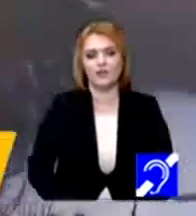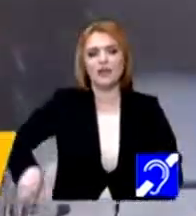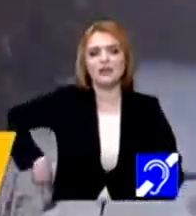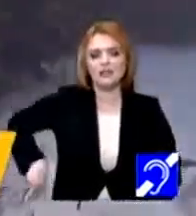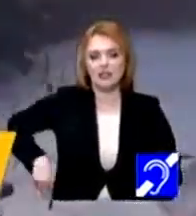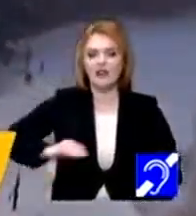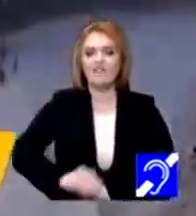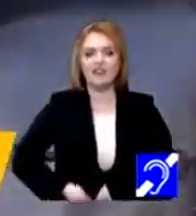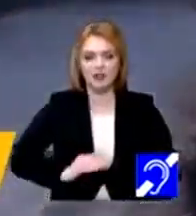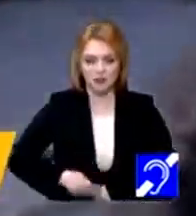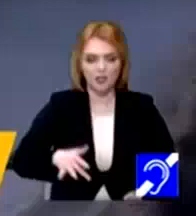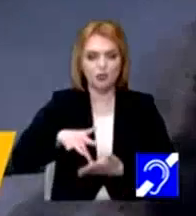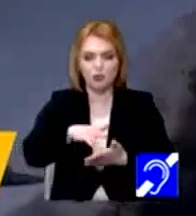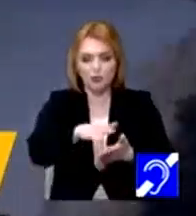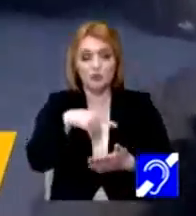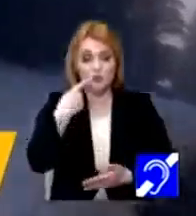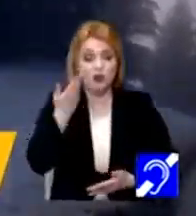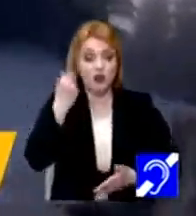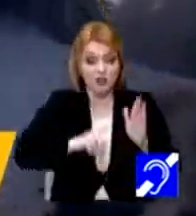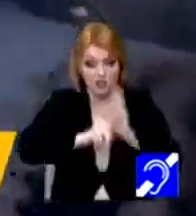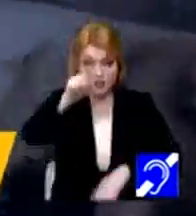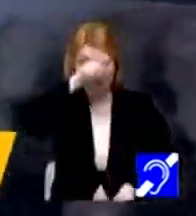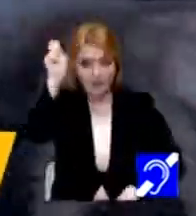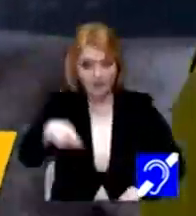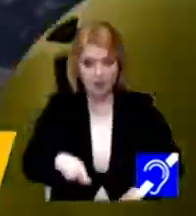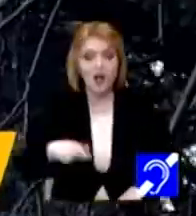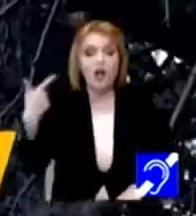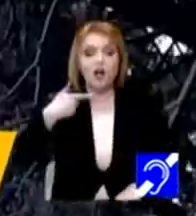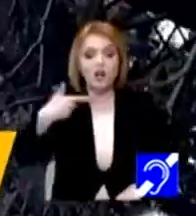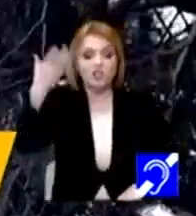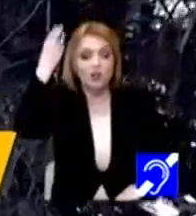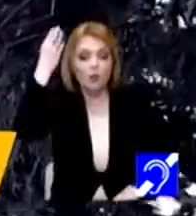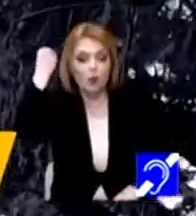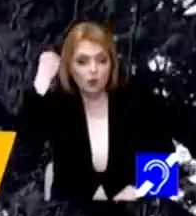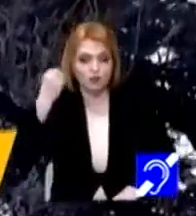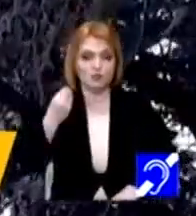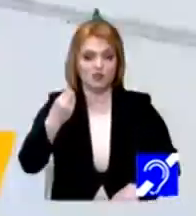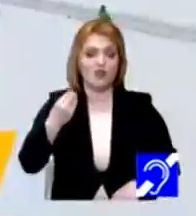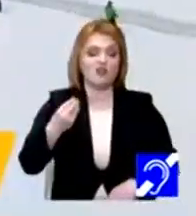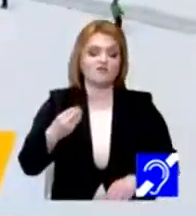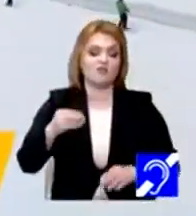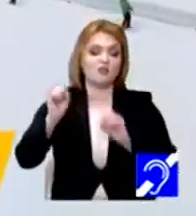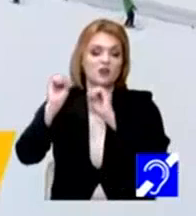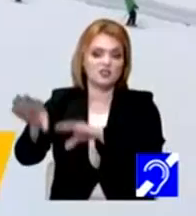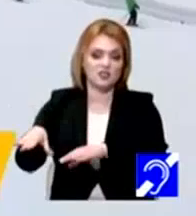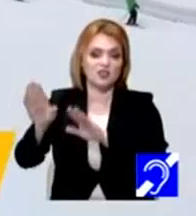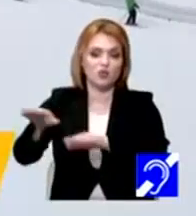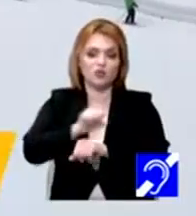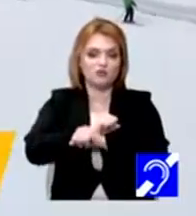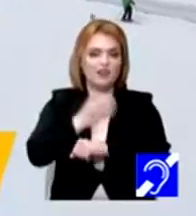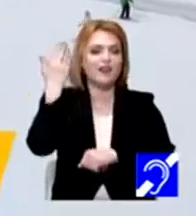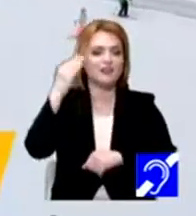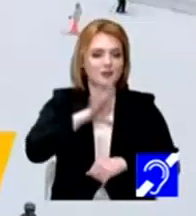Directorii agențiilor de turism spun că odată cu începerea războiului, cetățenii Republicii Moldova au părăsit stațiunile din Ucraina unde își